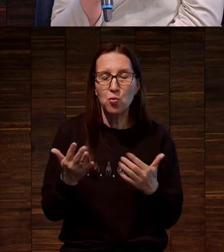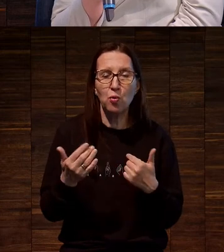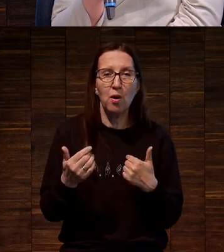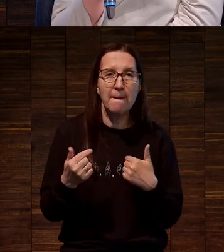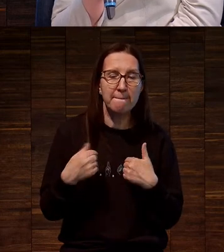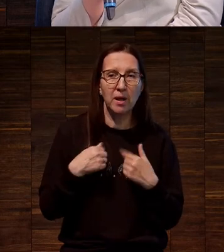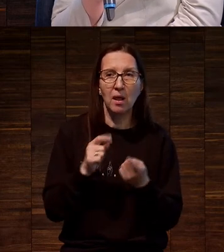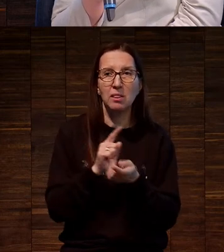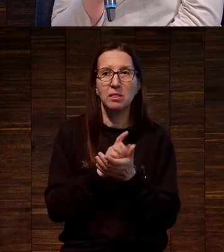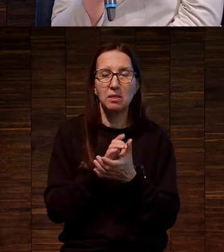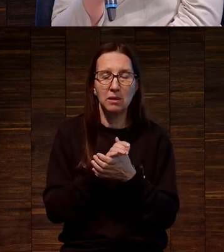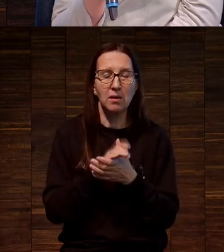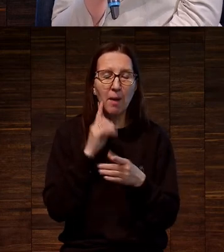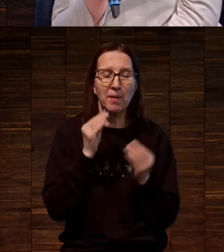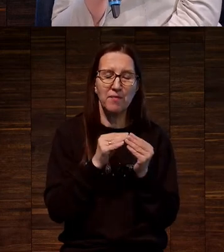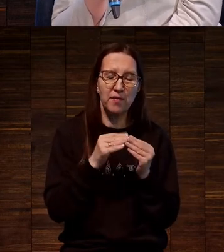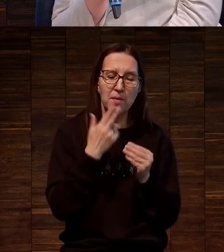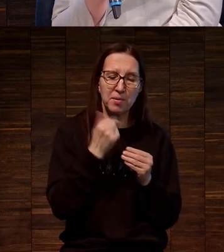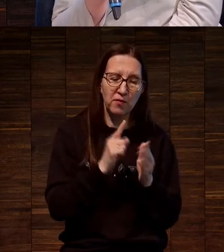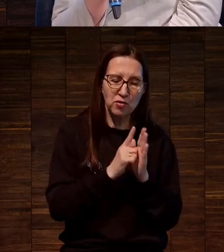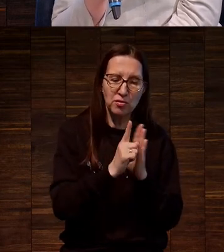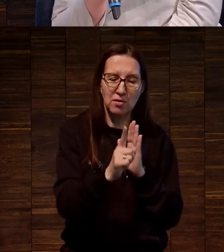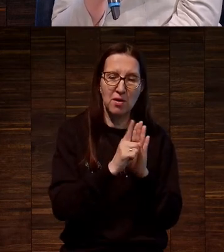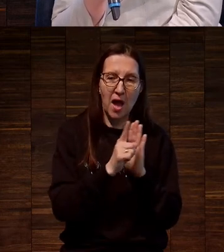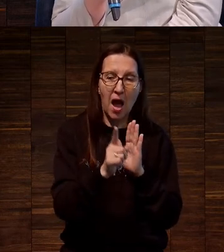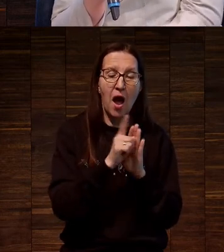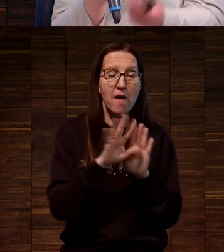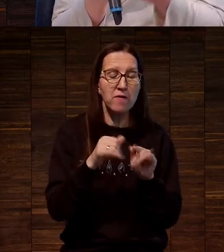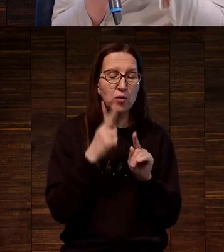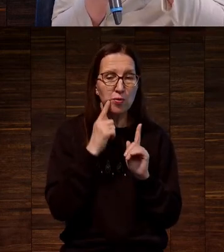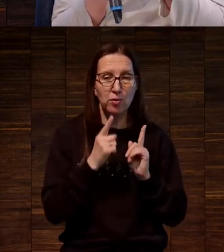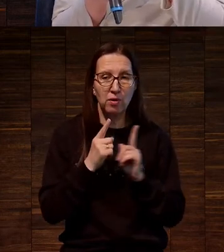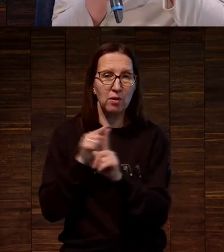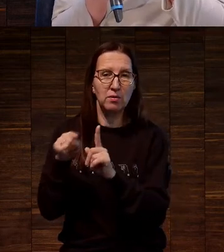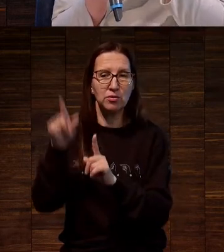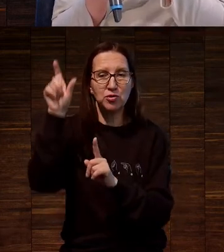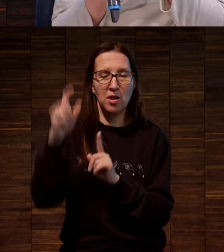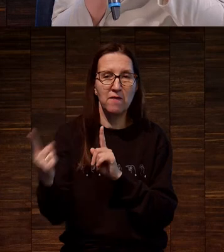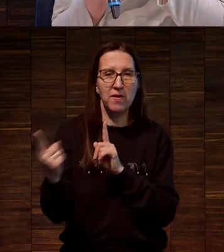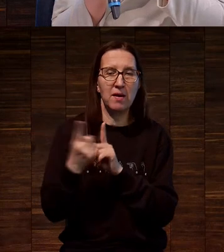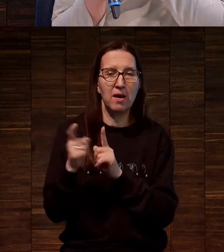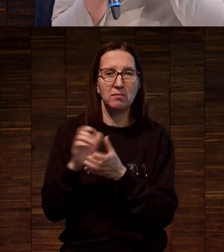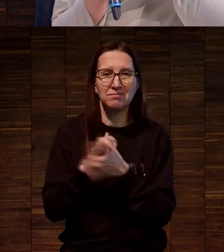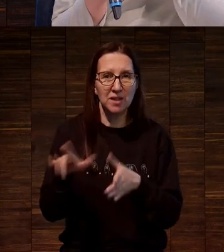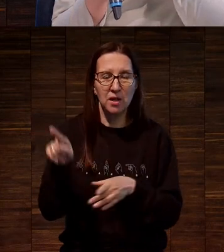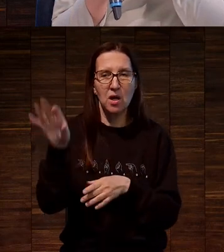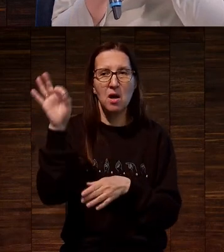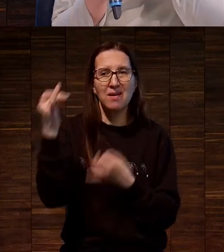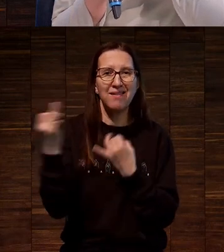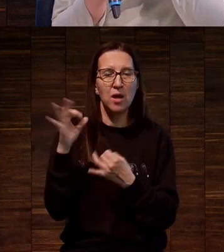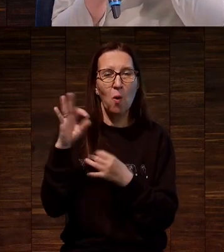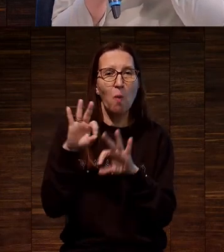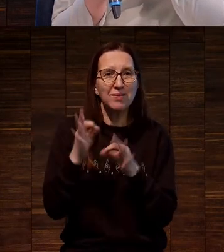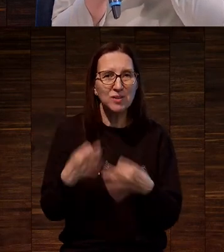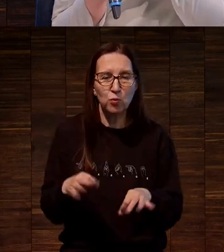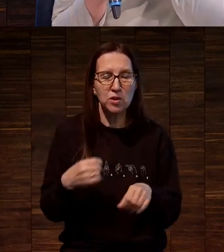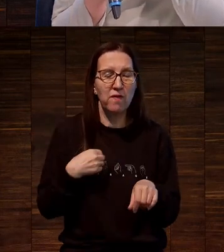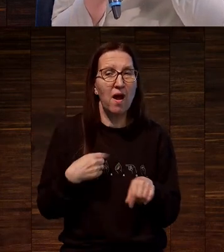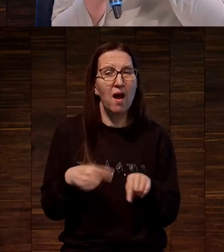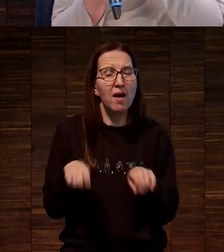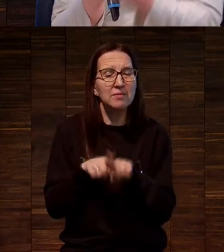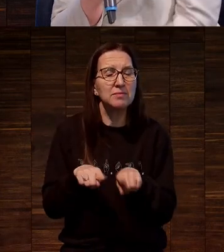можем поговорить с незнакомым человеком об искусстве. Каким-то образом этот город, который